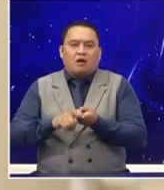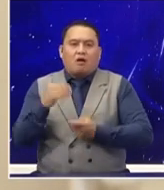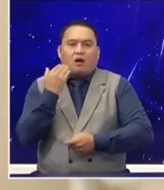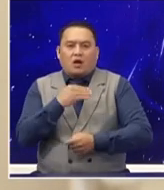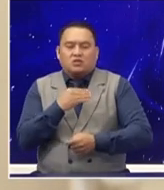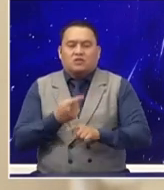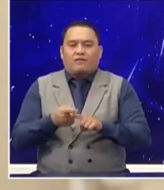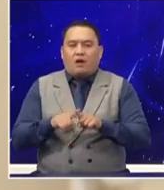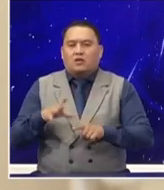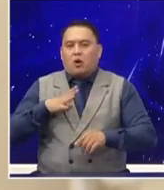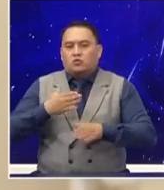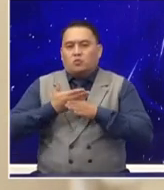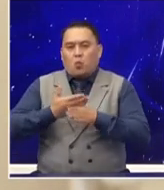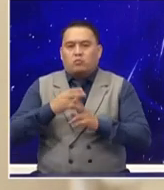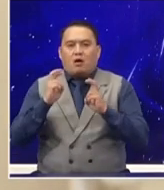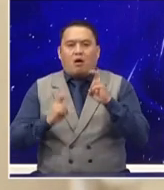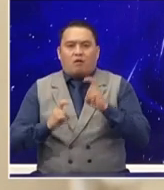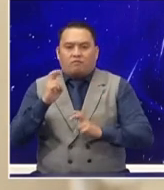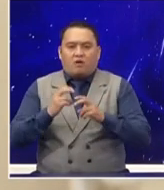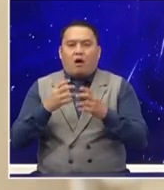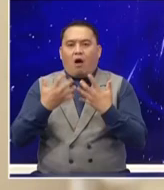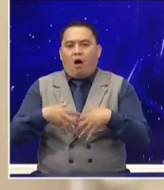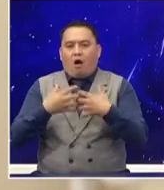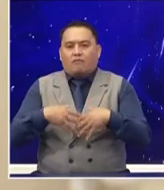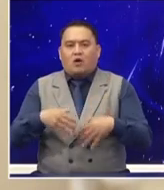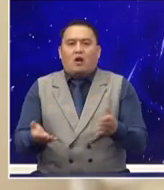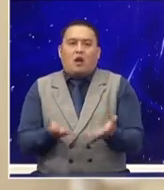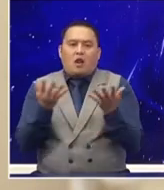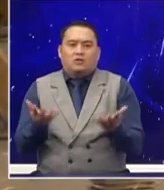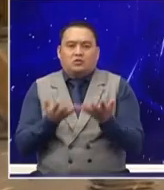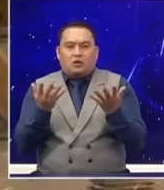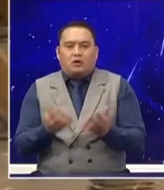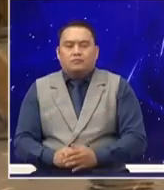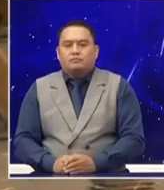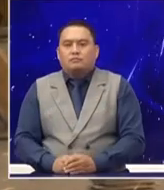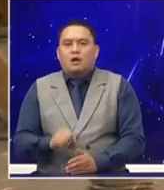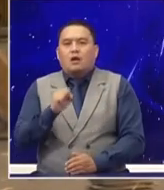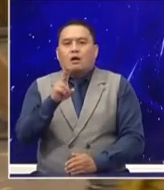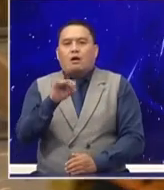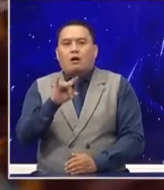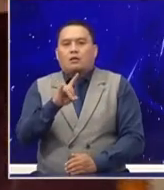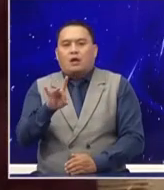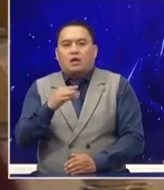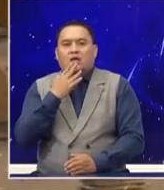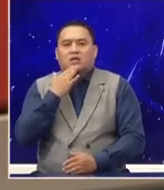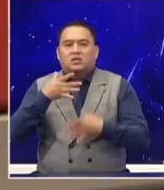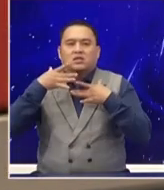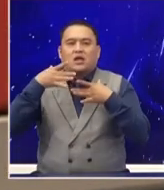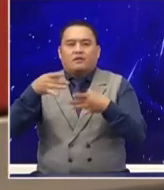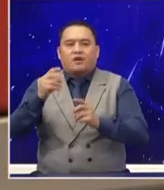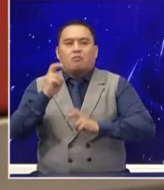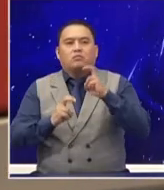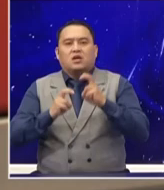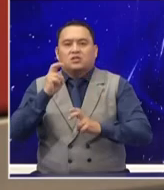качество продукции. А благодаря автоматизации производства работать стало намного легче. Кайнар АКБ – экспортоориентированное